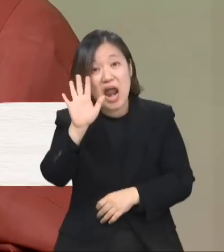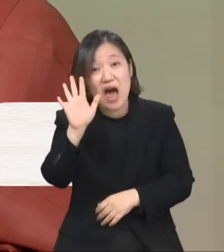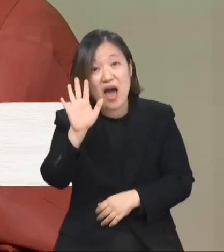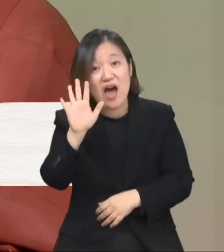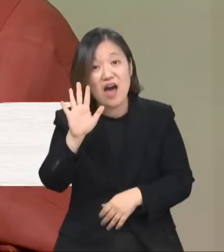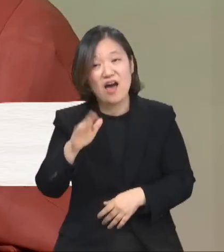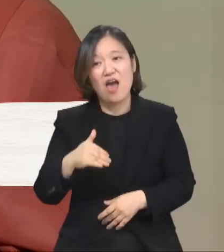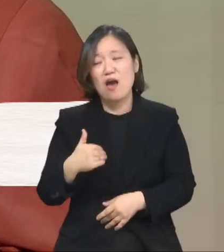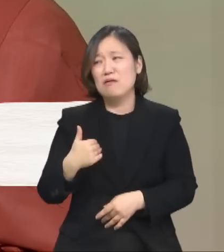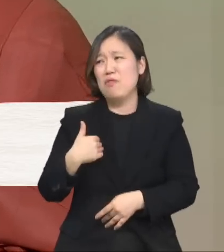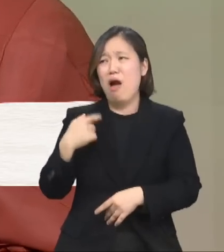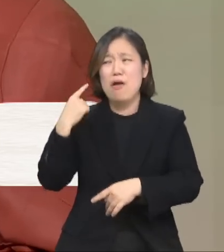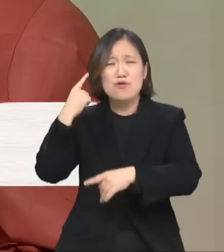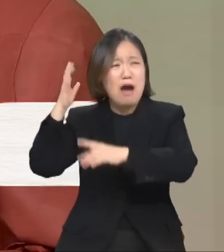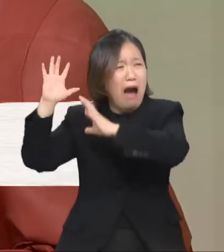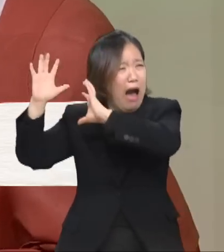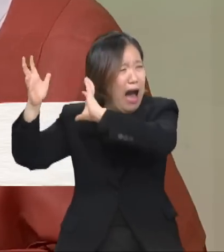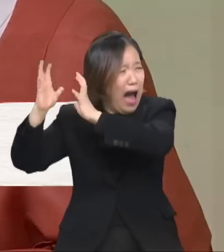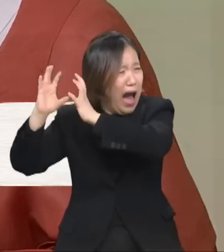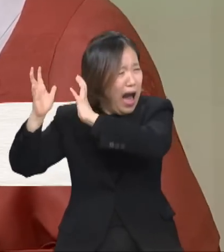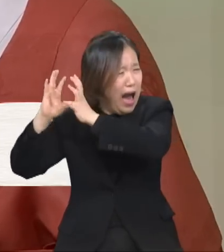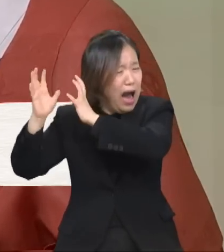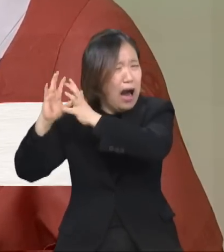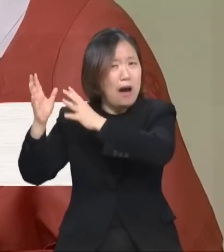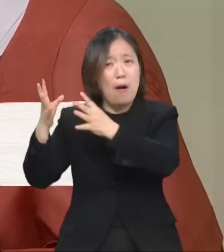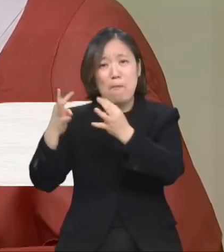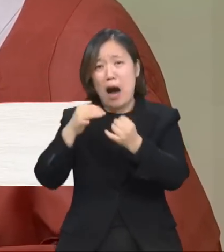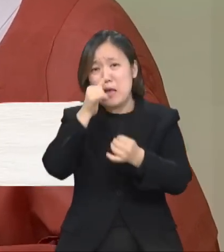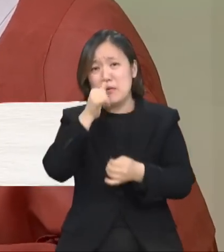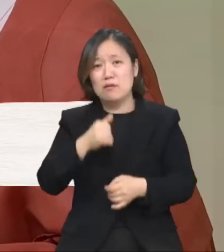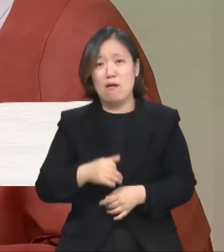어디선가 비명소리만 울려퍼졌습니다